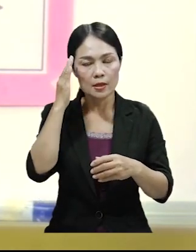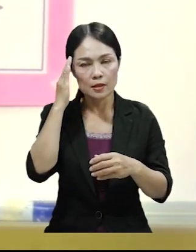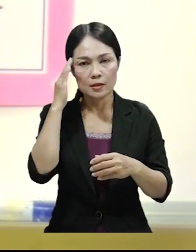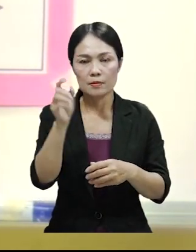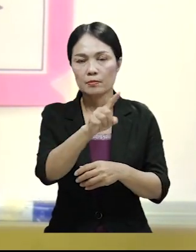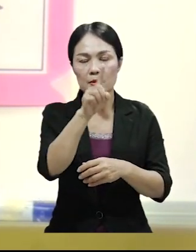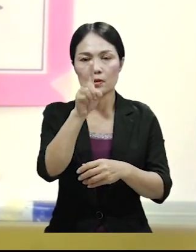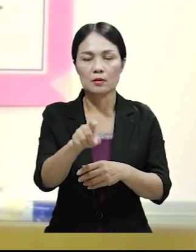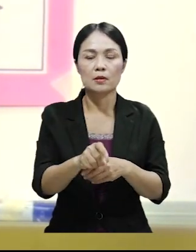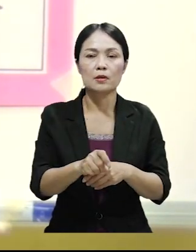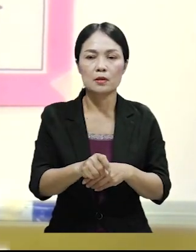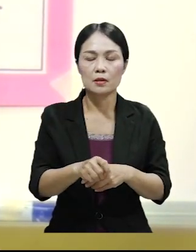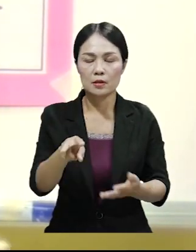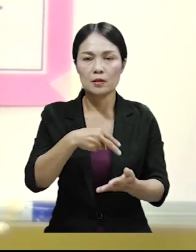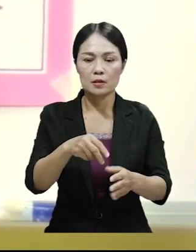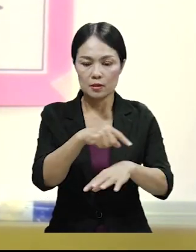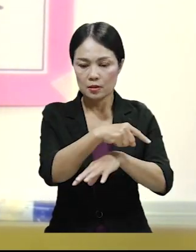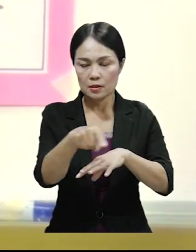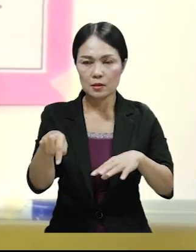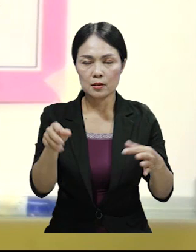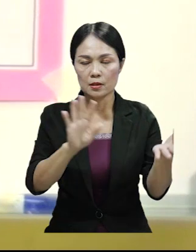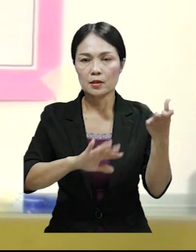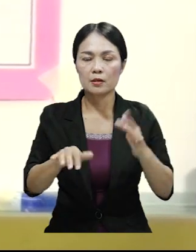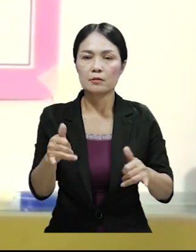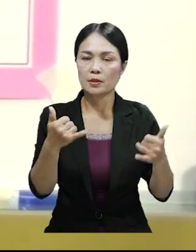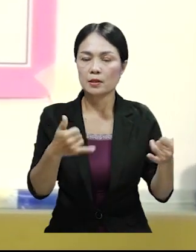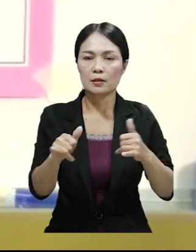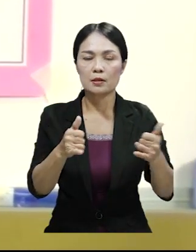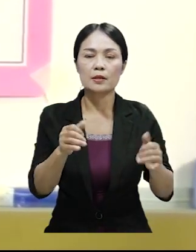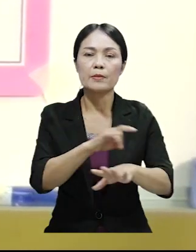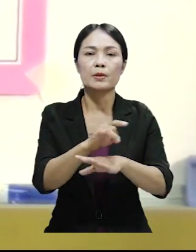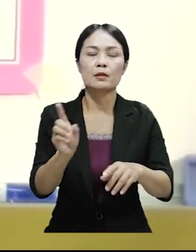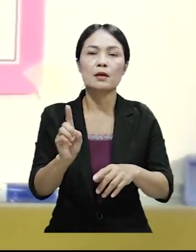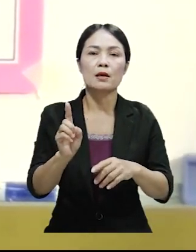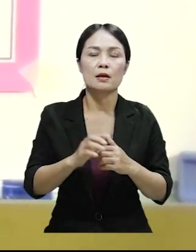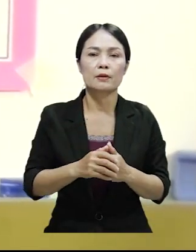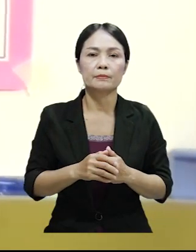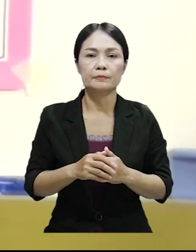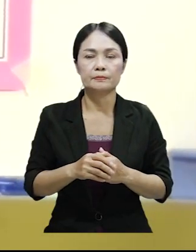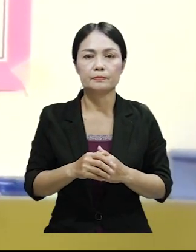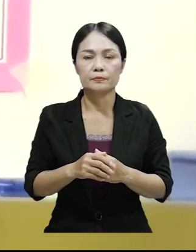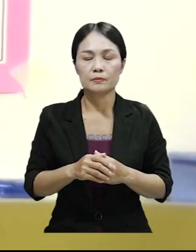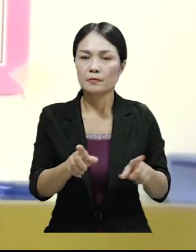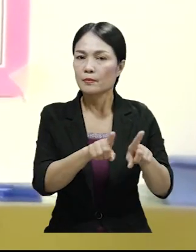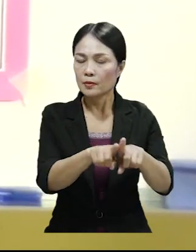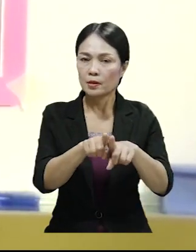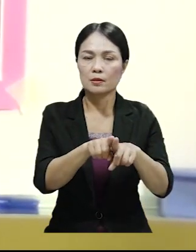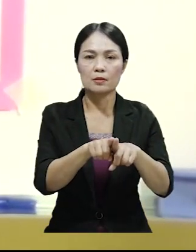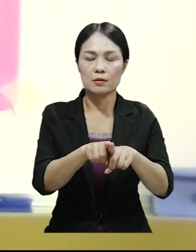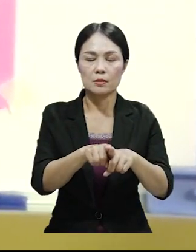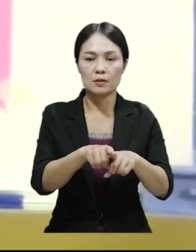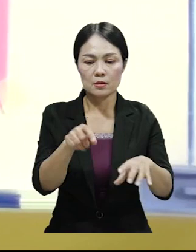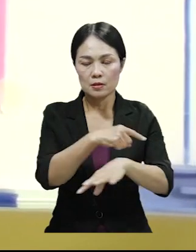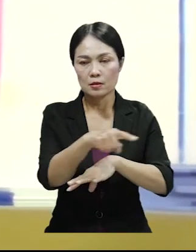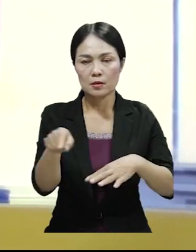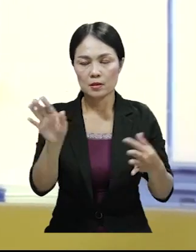ត់តើរបាំរាំវង្សនេះគេអាចលេងបាននៅពេលណាកូនលេងបាននៅពេលណាបាទគឺដូចគ្នាកូនណារាំវ